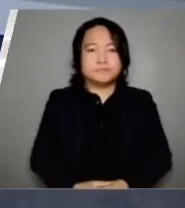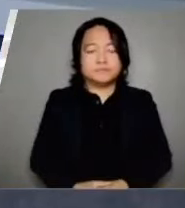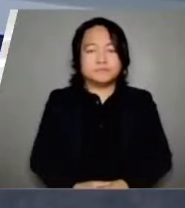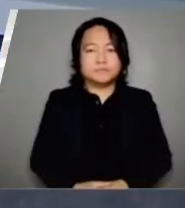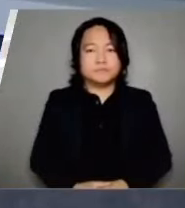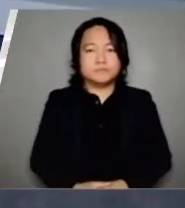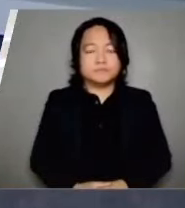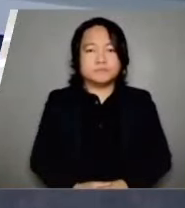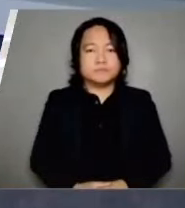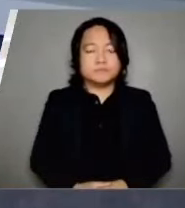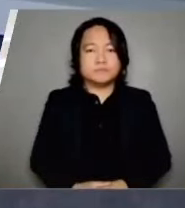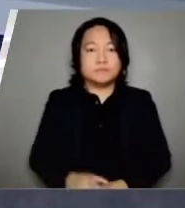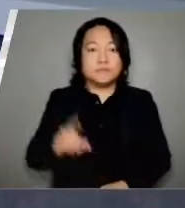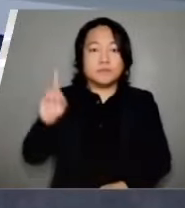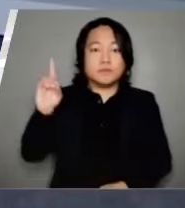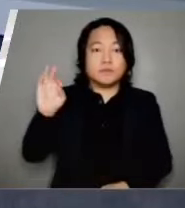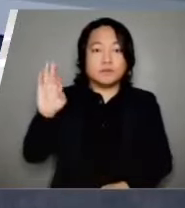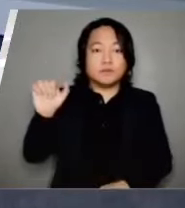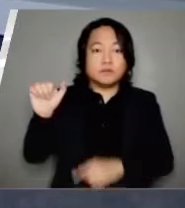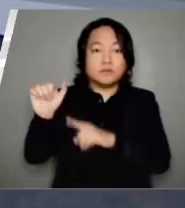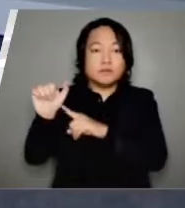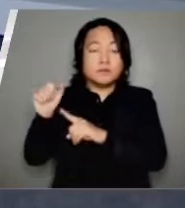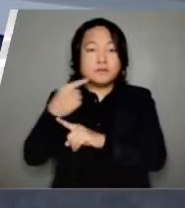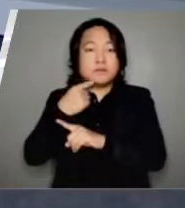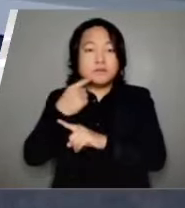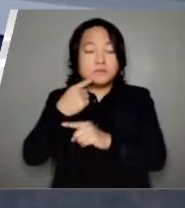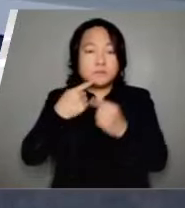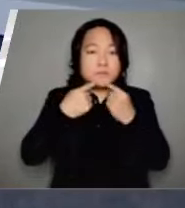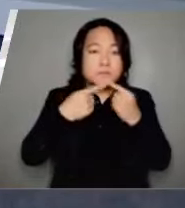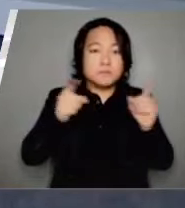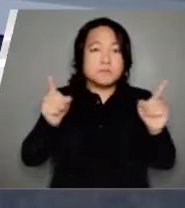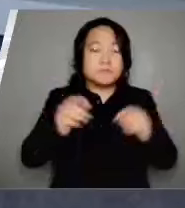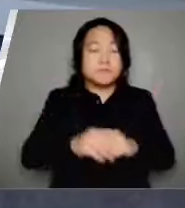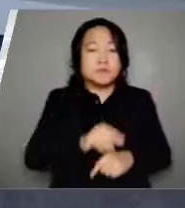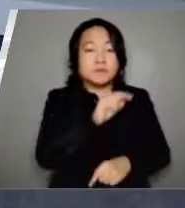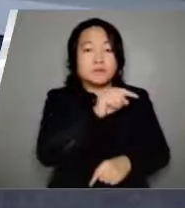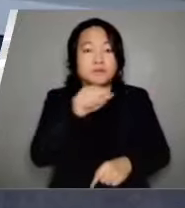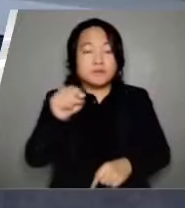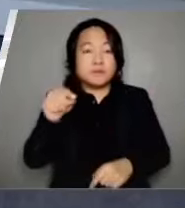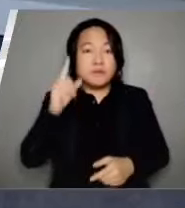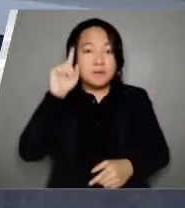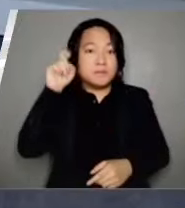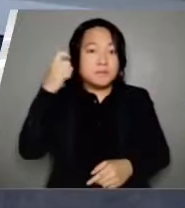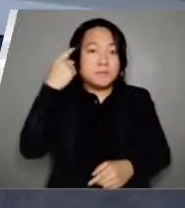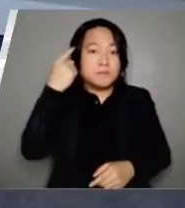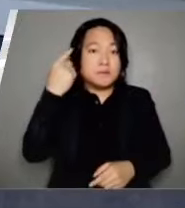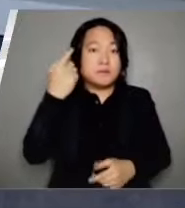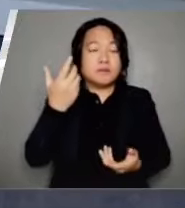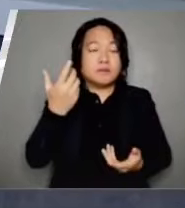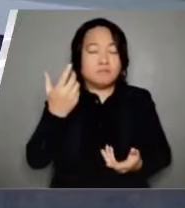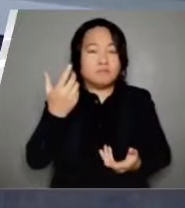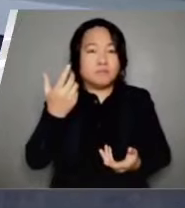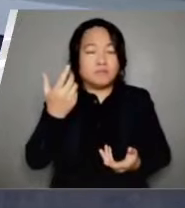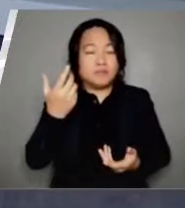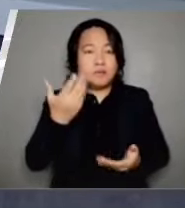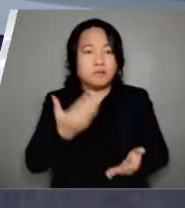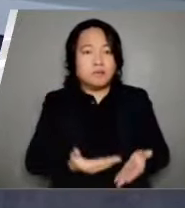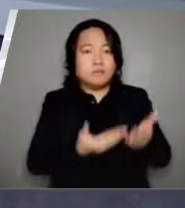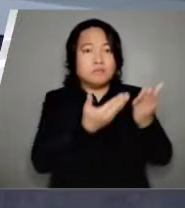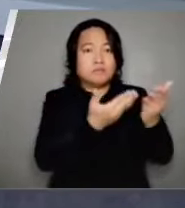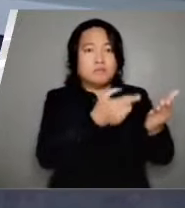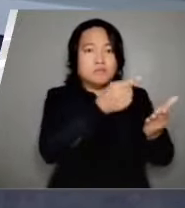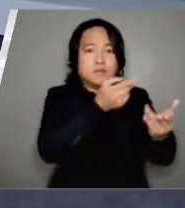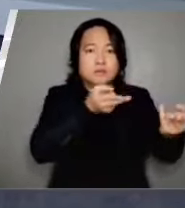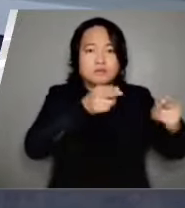Ginit ng Department of Foreign Affairs na walang kahit sinong cabinet official ang pumayag sa anumang proposal ng China tungkol sa ayungin. Punto pa